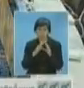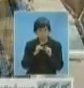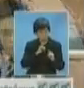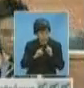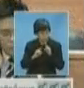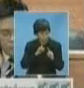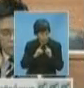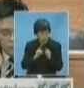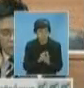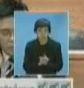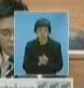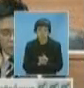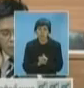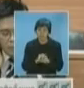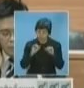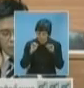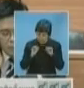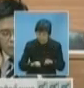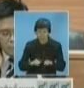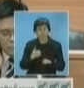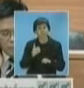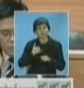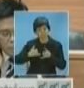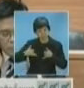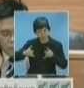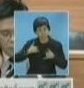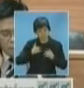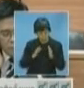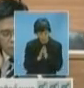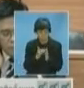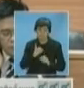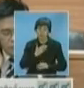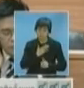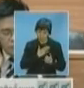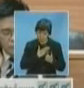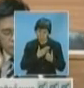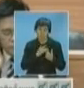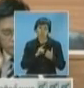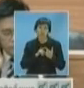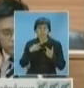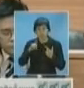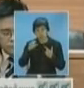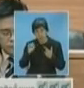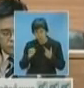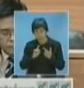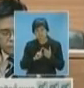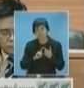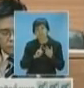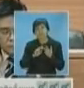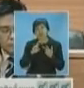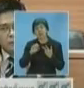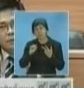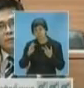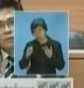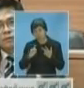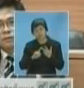าในตอนที่มีข้อตกลงด้วยครับเมื่อเช้ามีผมมีท่านประเสริฐท่านรังสีม